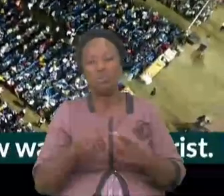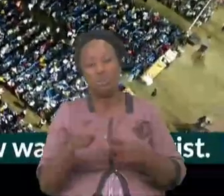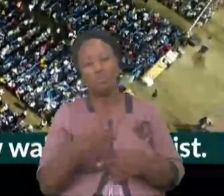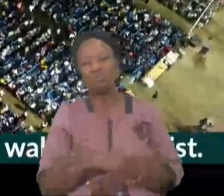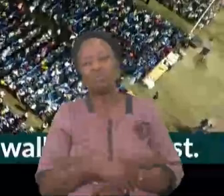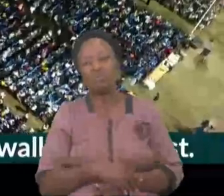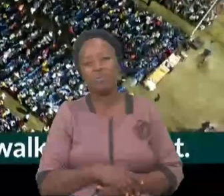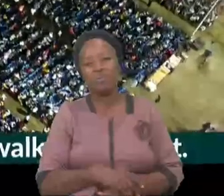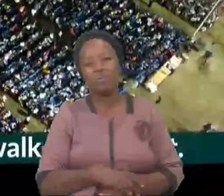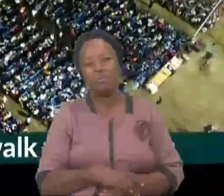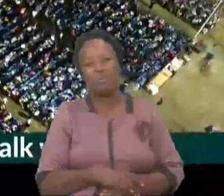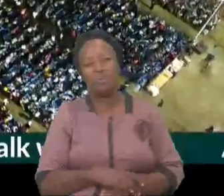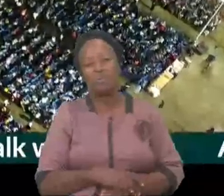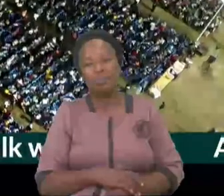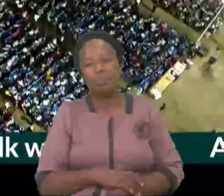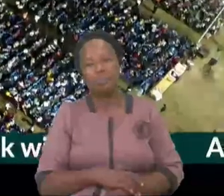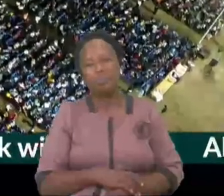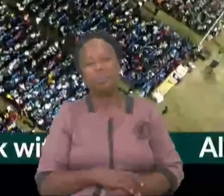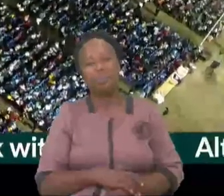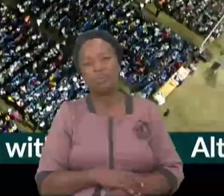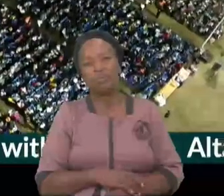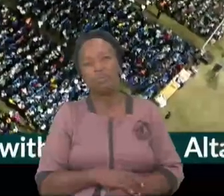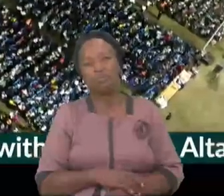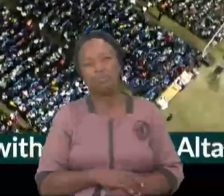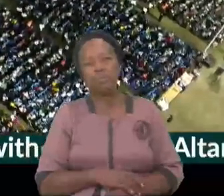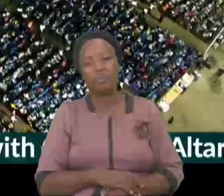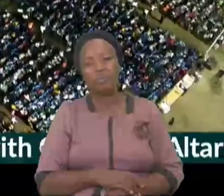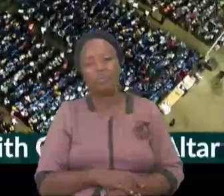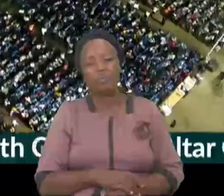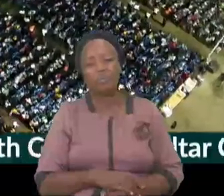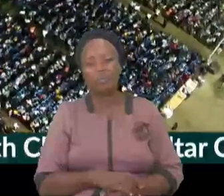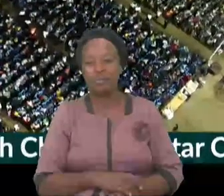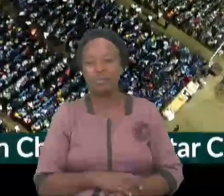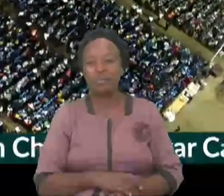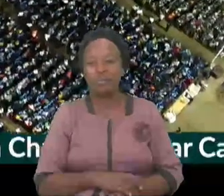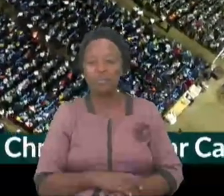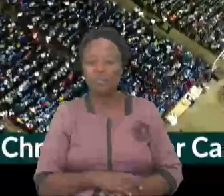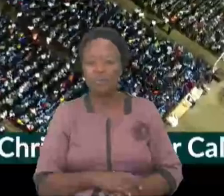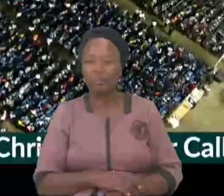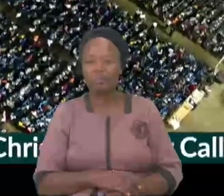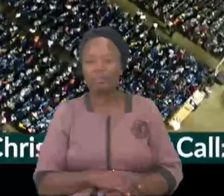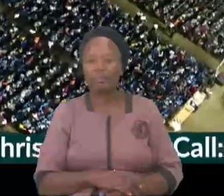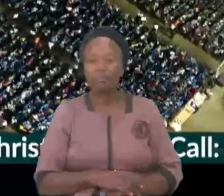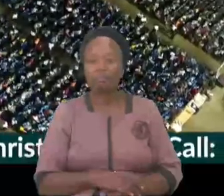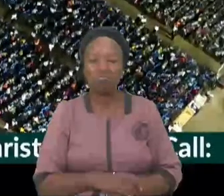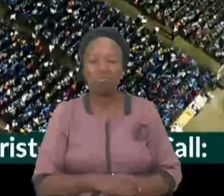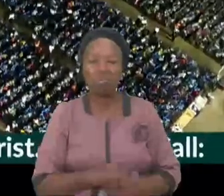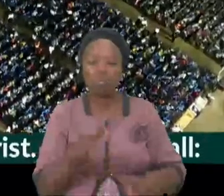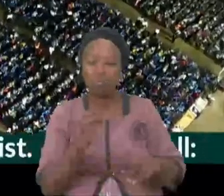donné votre vie au Seigneur en ligne, vous pouvez donc nous envoyer vos informations par ce